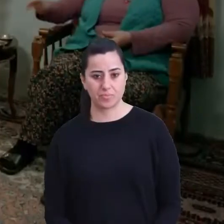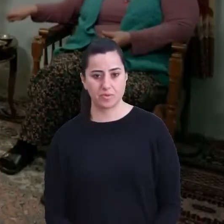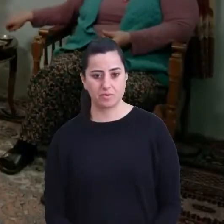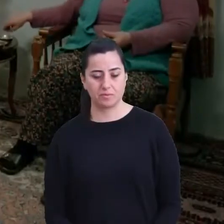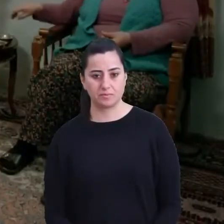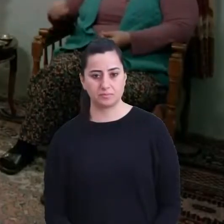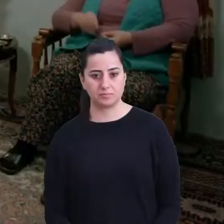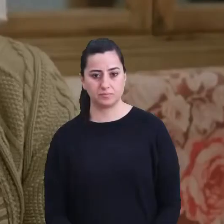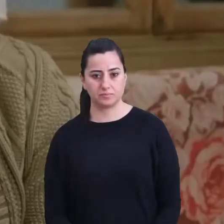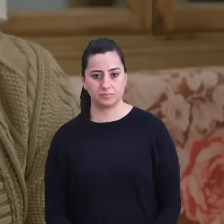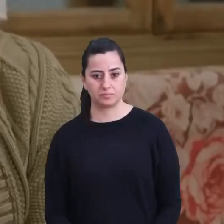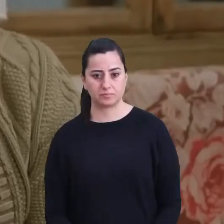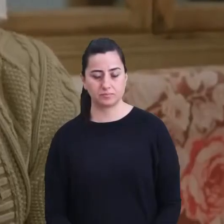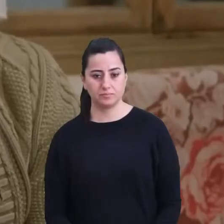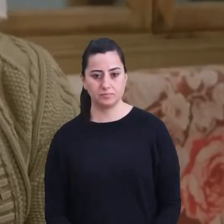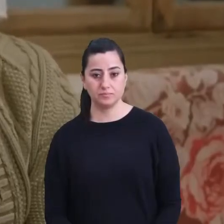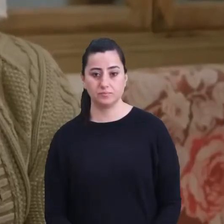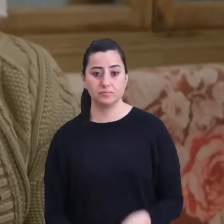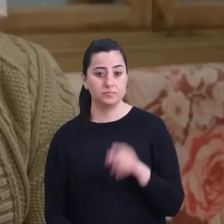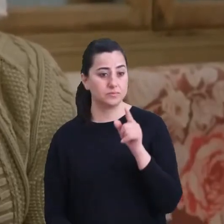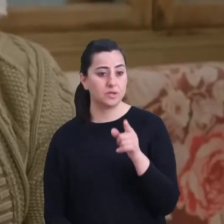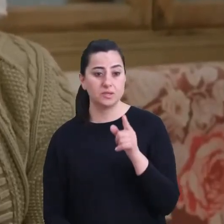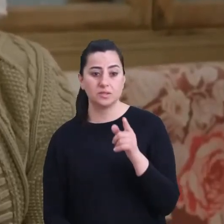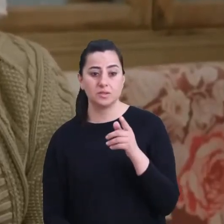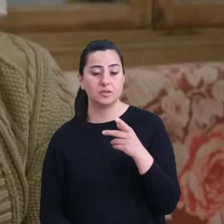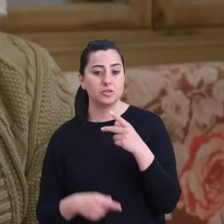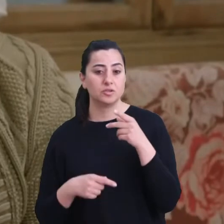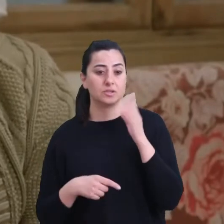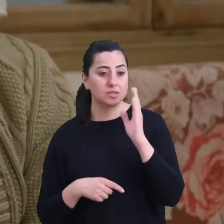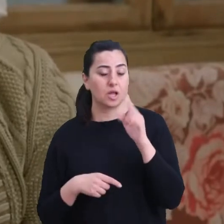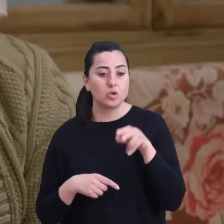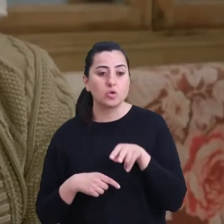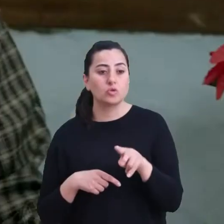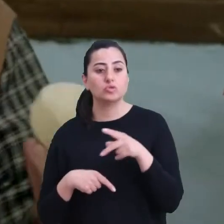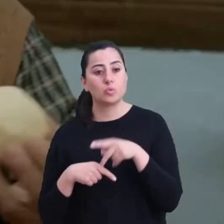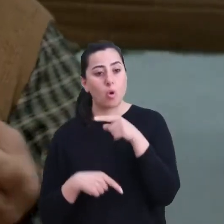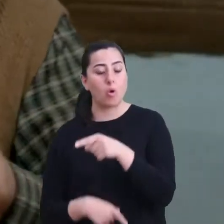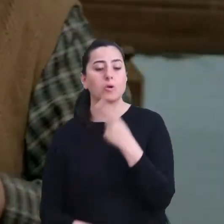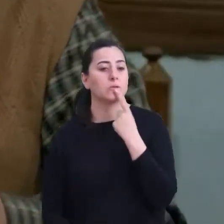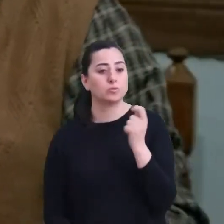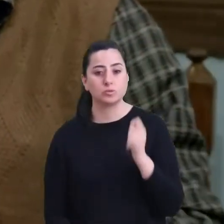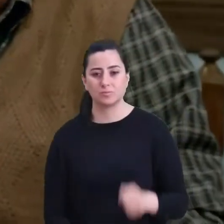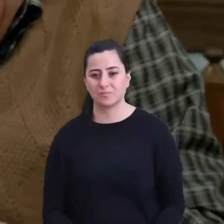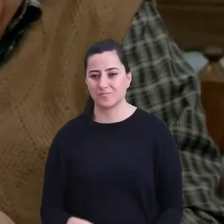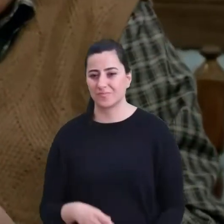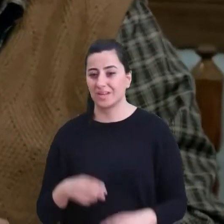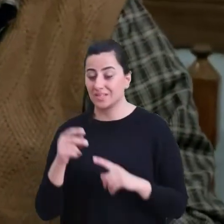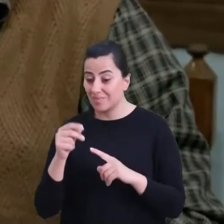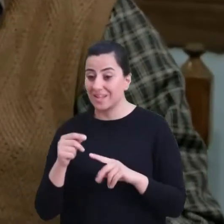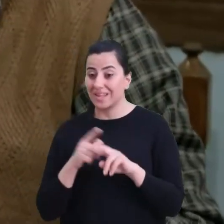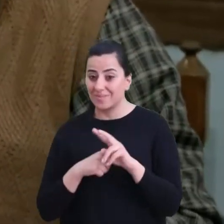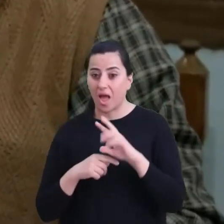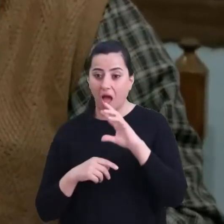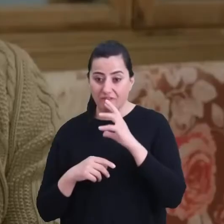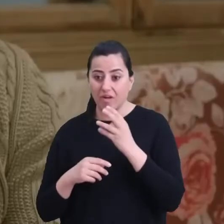Kamiller çekirdek çitleyip meyve yiyorlar. Sene giden yol Zümrüt'ten geçer nasıl diyeyim? İsmail yeğenim. Senin için